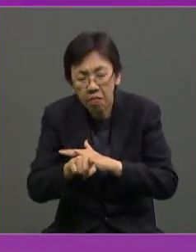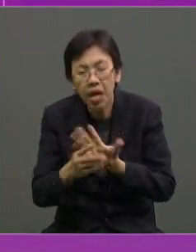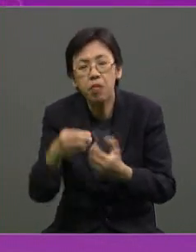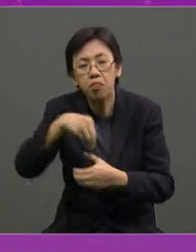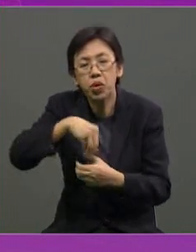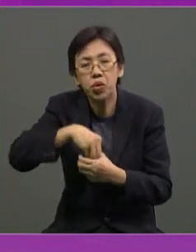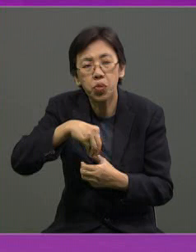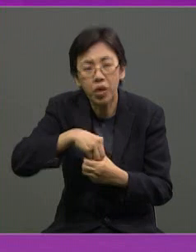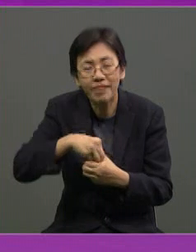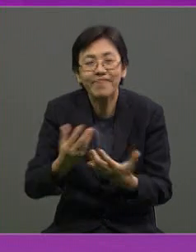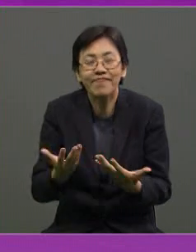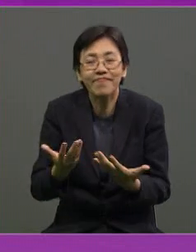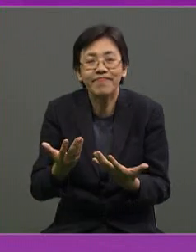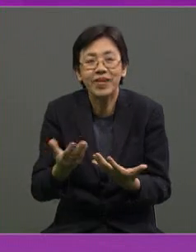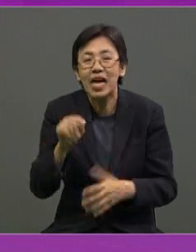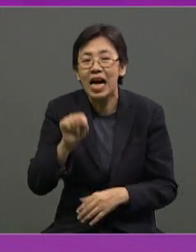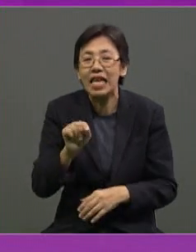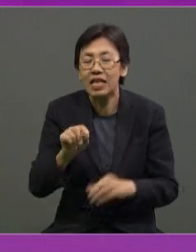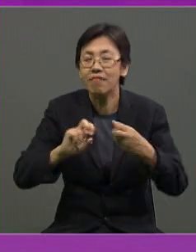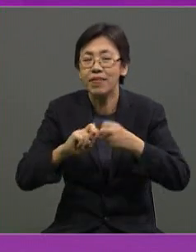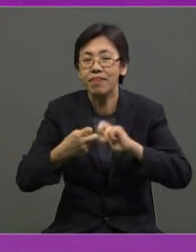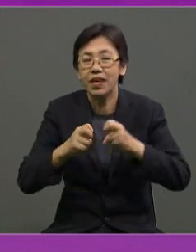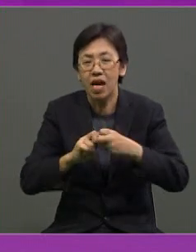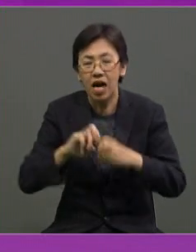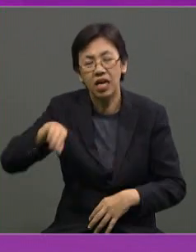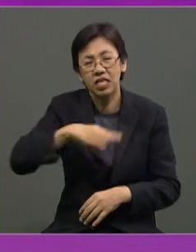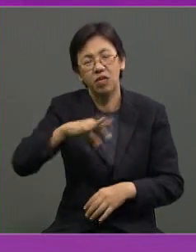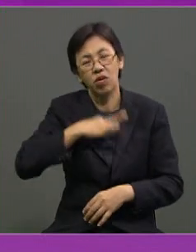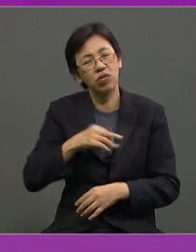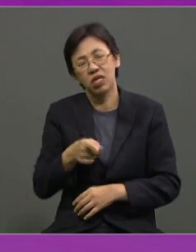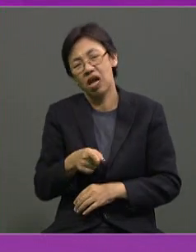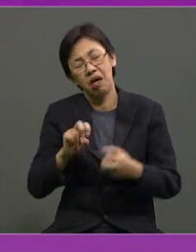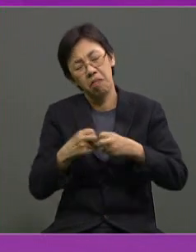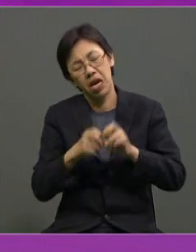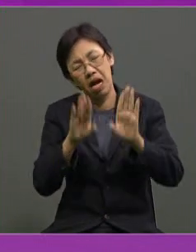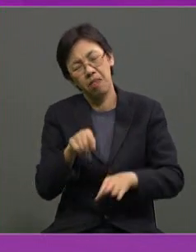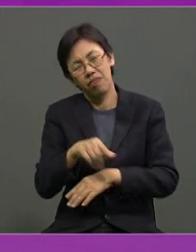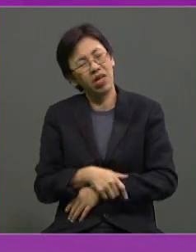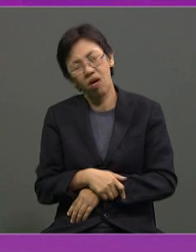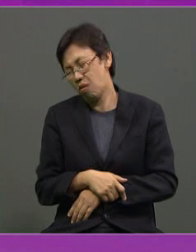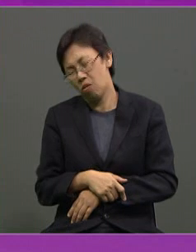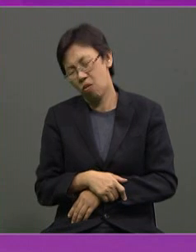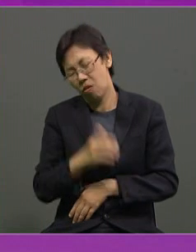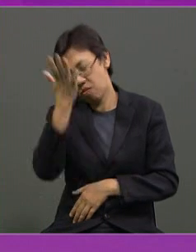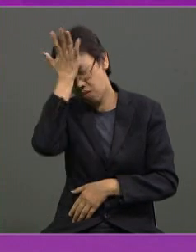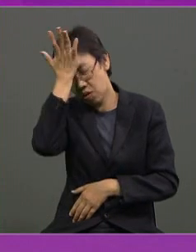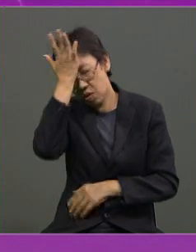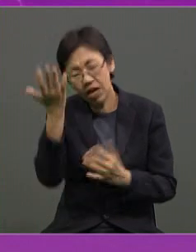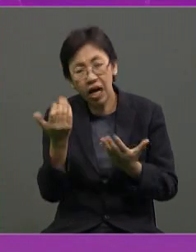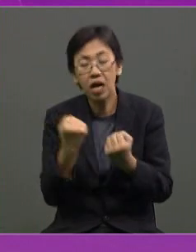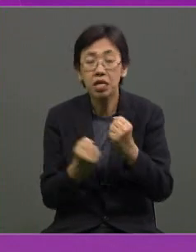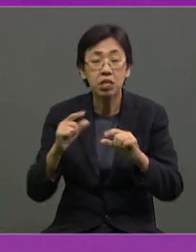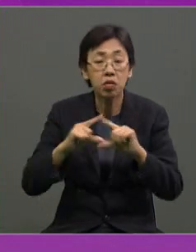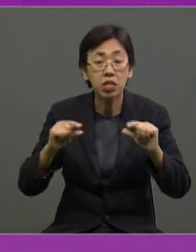กอาศัยรวมไปถึงอันนี้ถือว่าเป็นปัญหาที่หลายๆคนบอกว่าโอ้ถ้ามันเป็นอย่างนี้นี่ก็ปวดหัวแท็กซี่อย่างเงี้ย